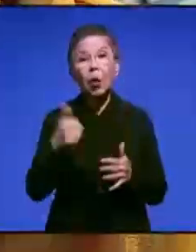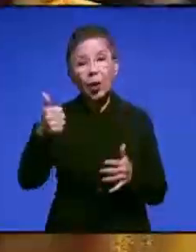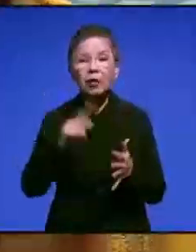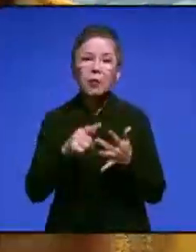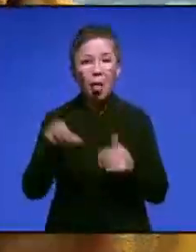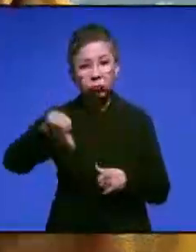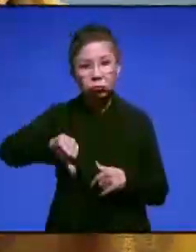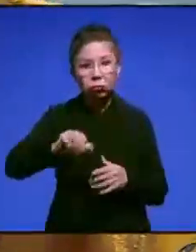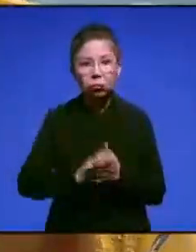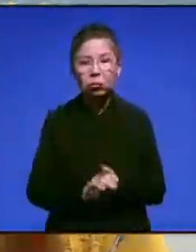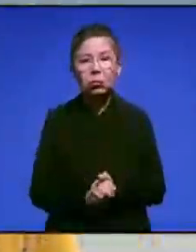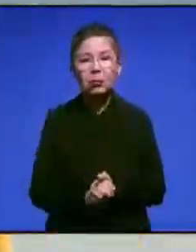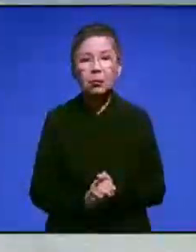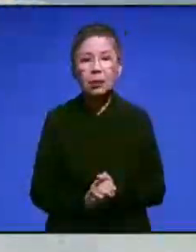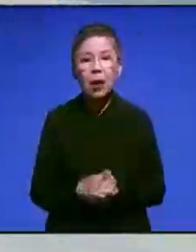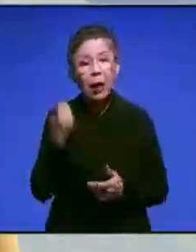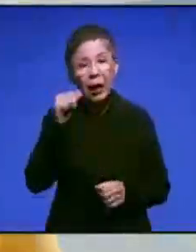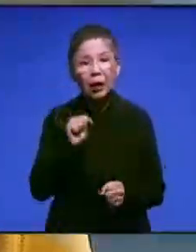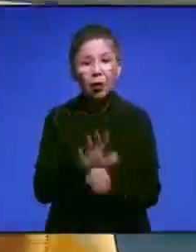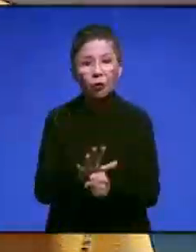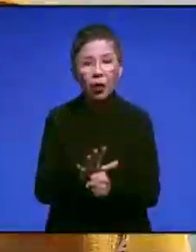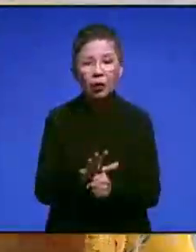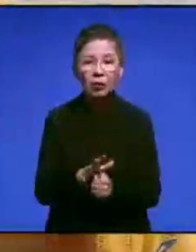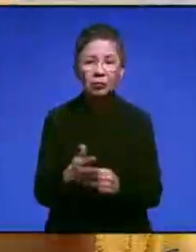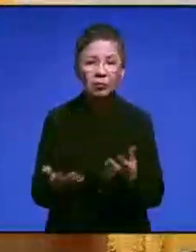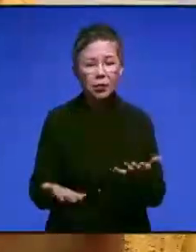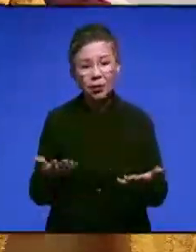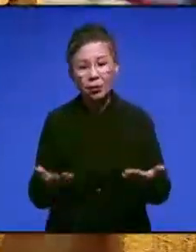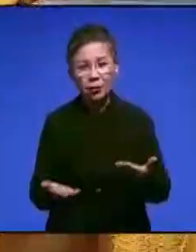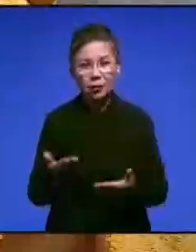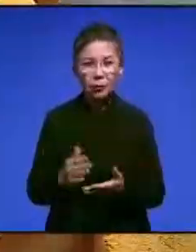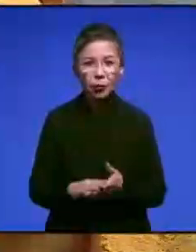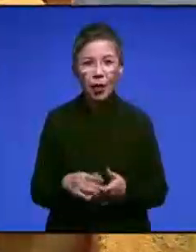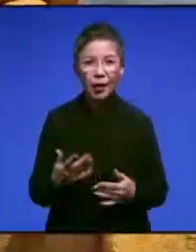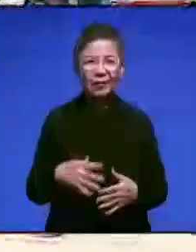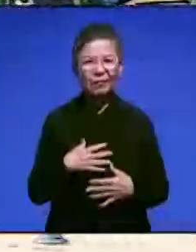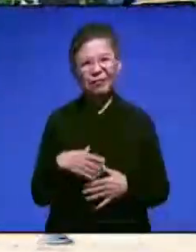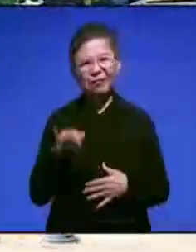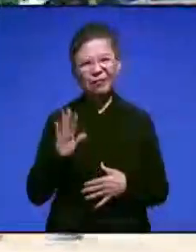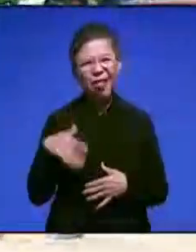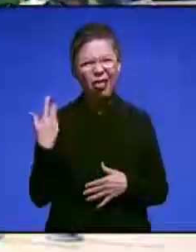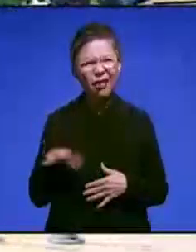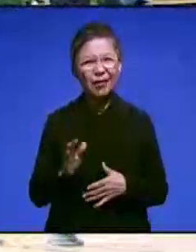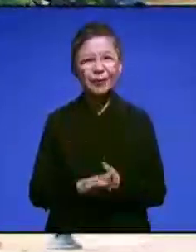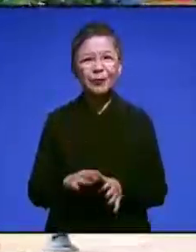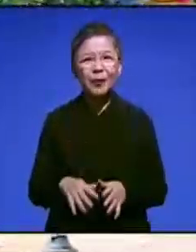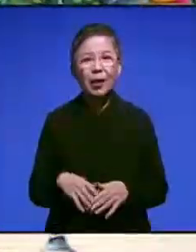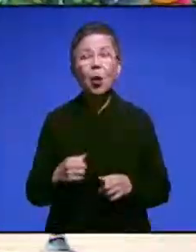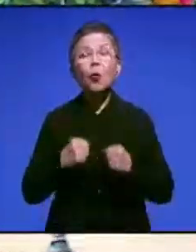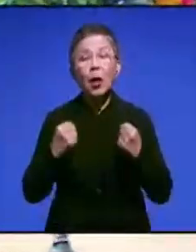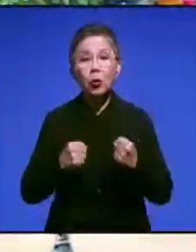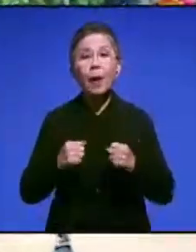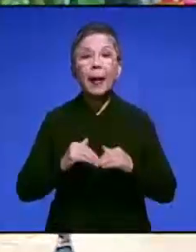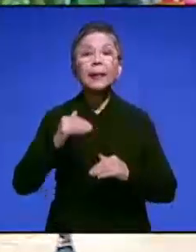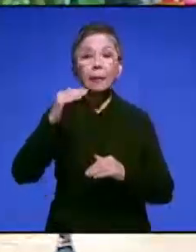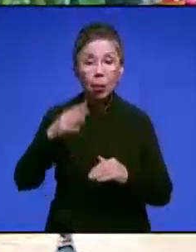Ya karena COVID ini mungkin enggak ini ya, ada yang enggak puas lah ya. Saya rasa upayanya sudah maksimal ya Kak, hanya